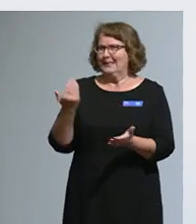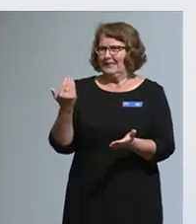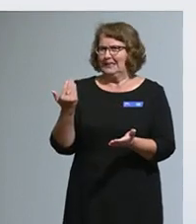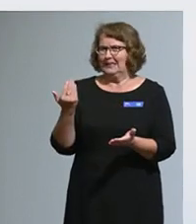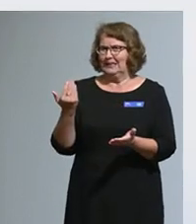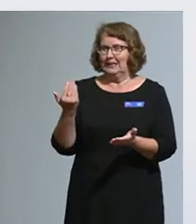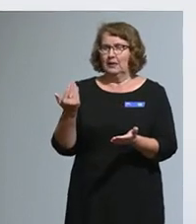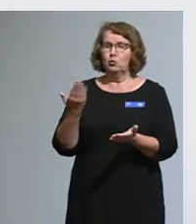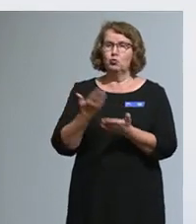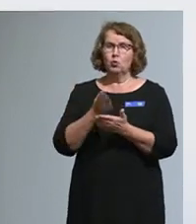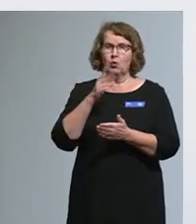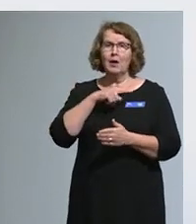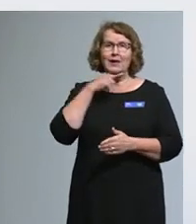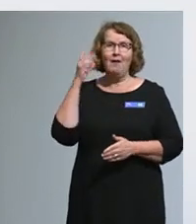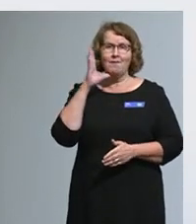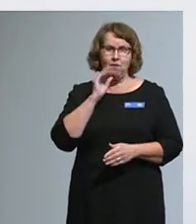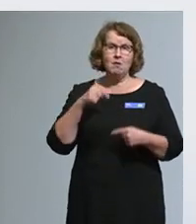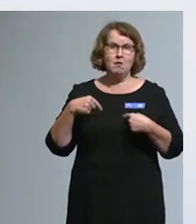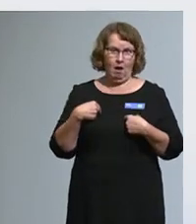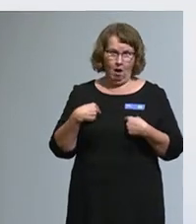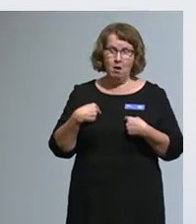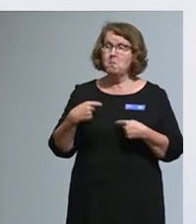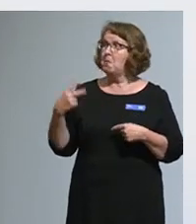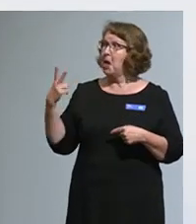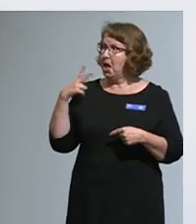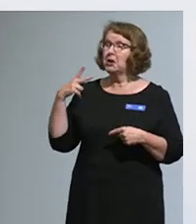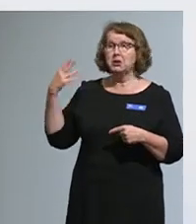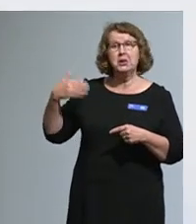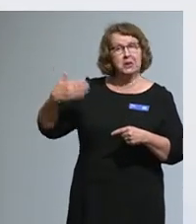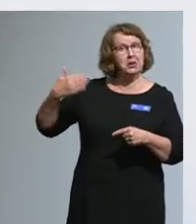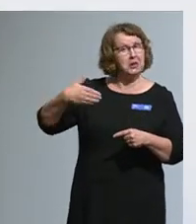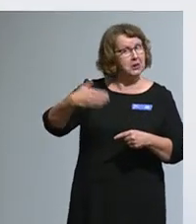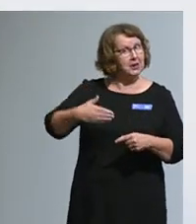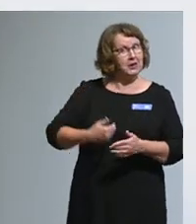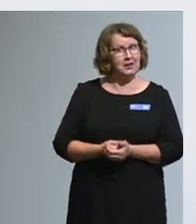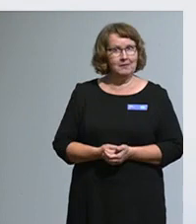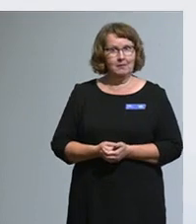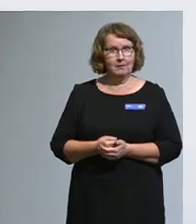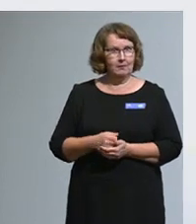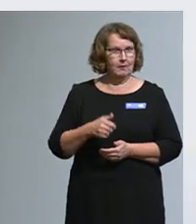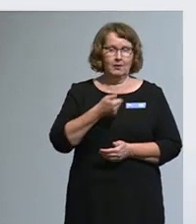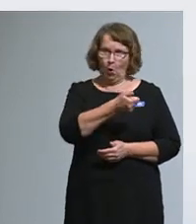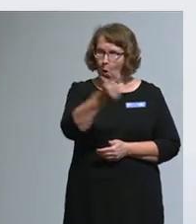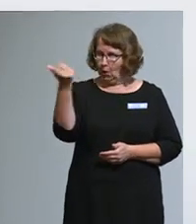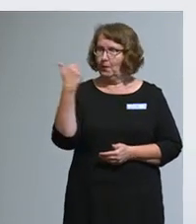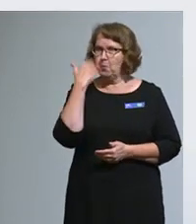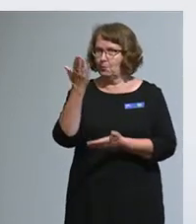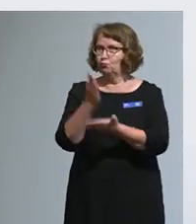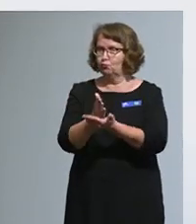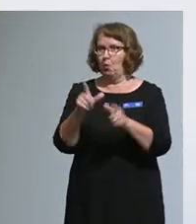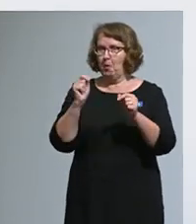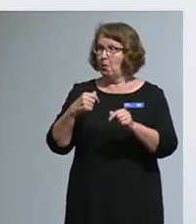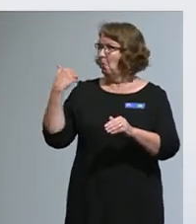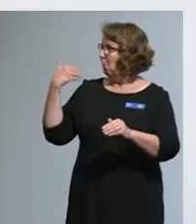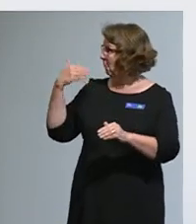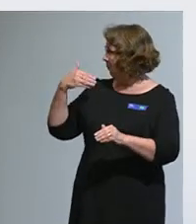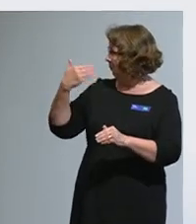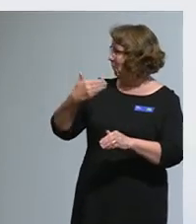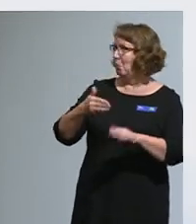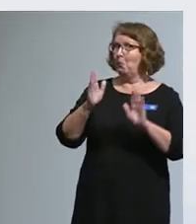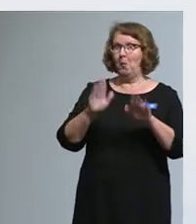on tarpeeksi vanha, niin on kerennyt aika paljon tehdä. Se on kaikille teille käy niin, eikö vaan.